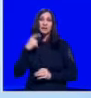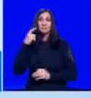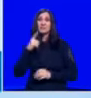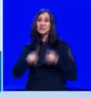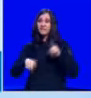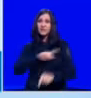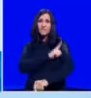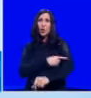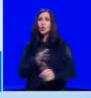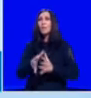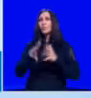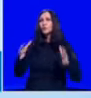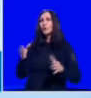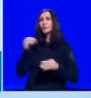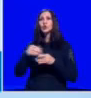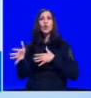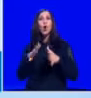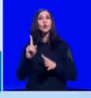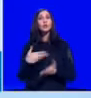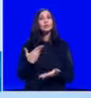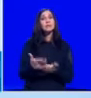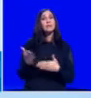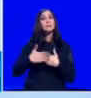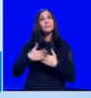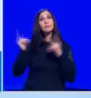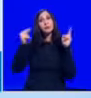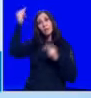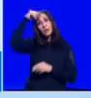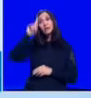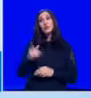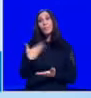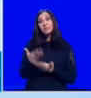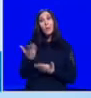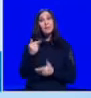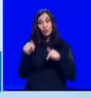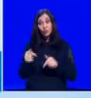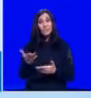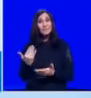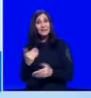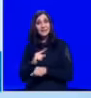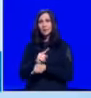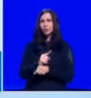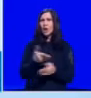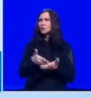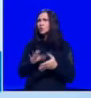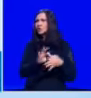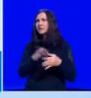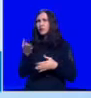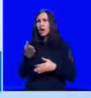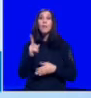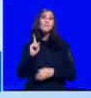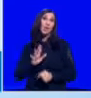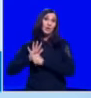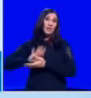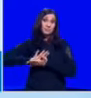на мнозинството, включително от хората, които представляват ППДБ, чието представител беше тук. Само преди секунди. Защо да зависи от тях? Защото те могат да